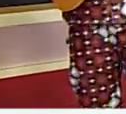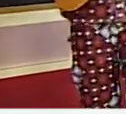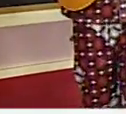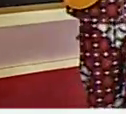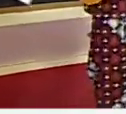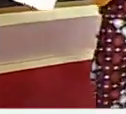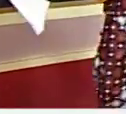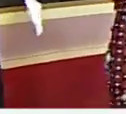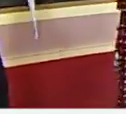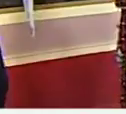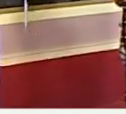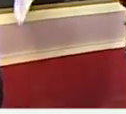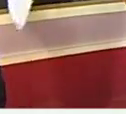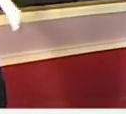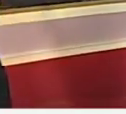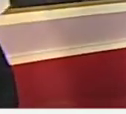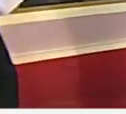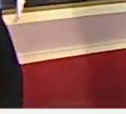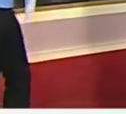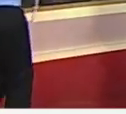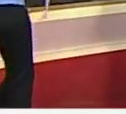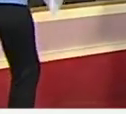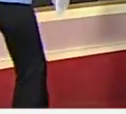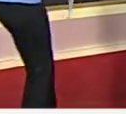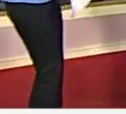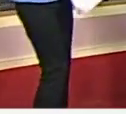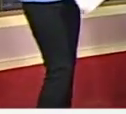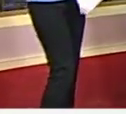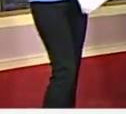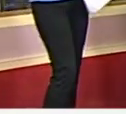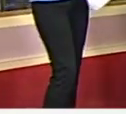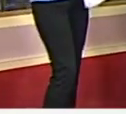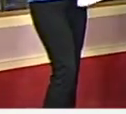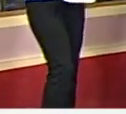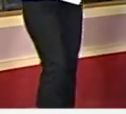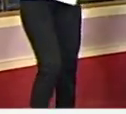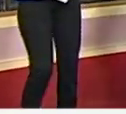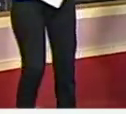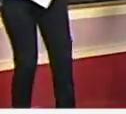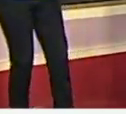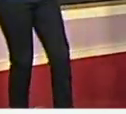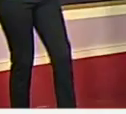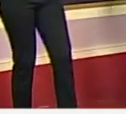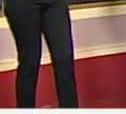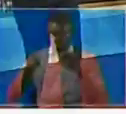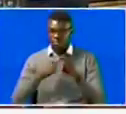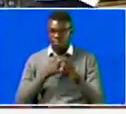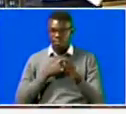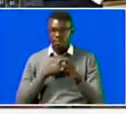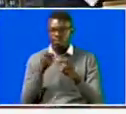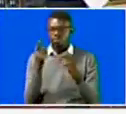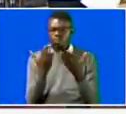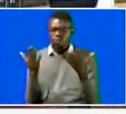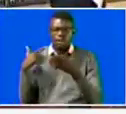Jabali, Afrika, welcome. Yebo. Hatujasikia siku nyingi. Musikizi lakini, utafute. Where have you